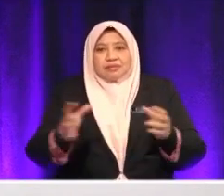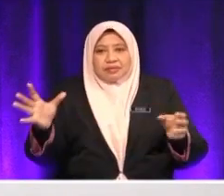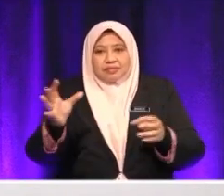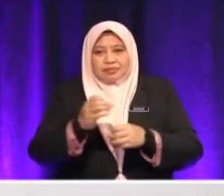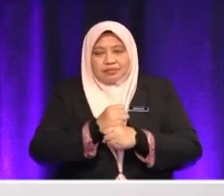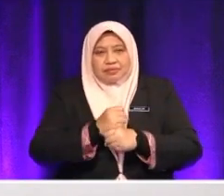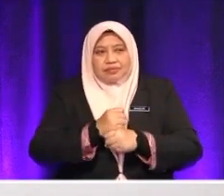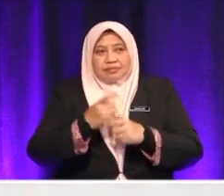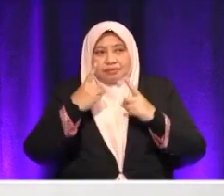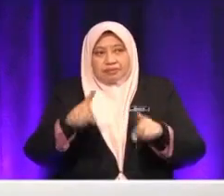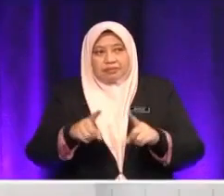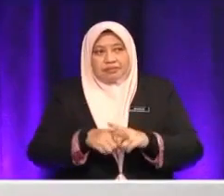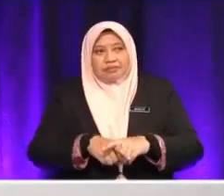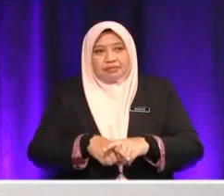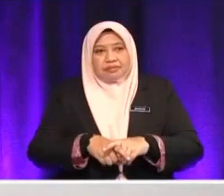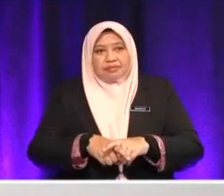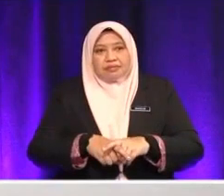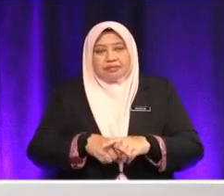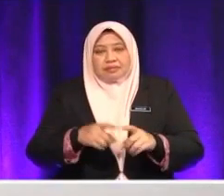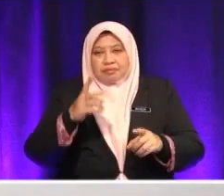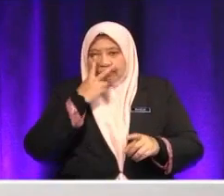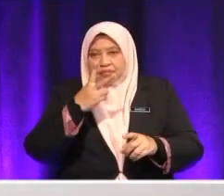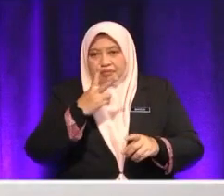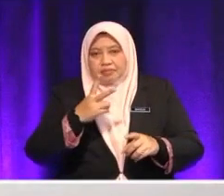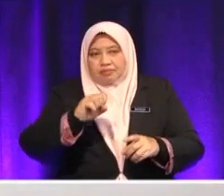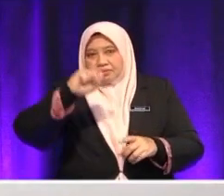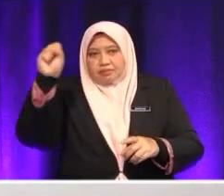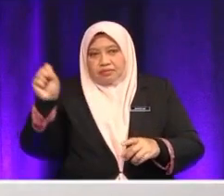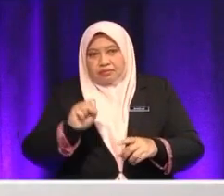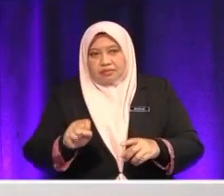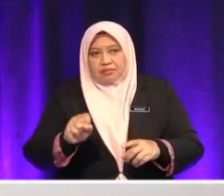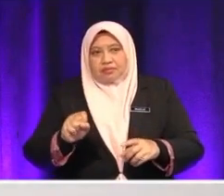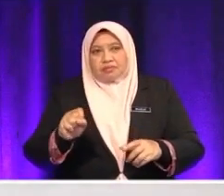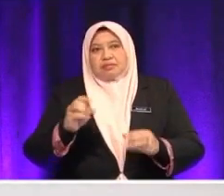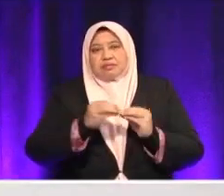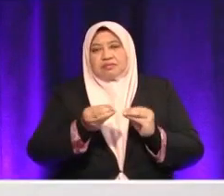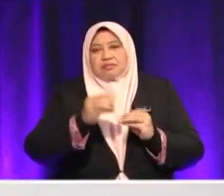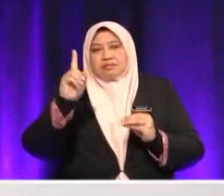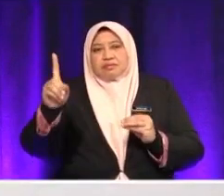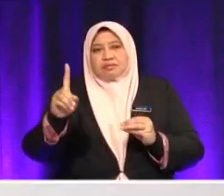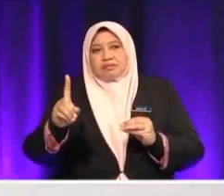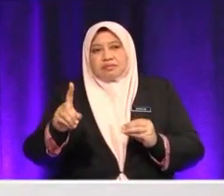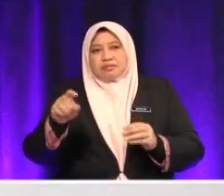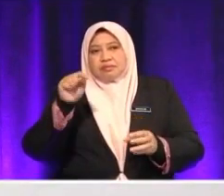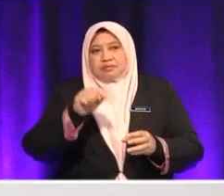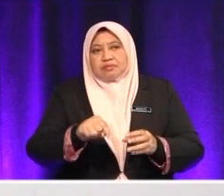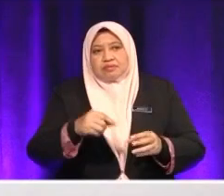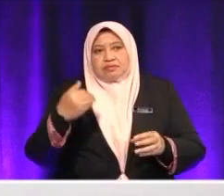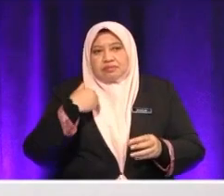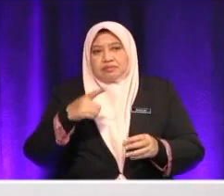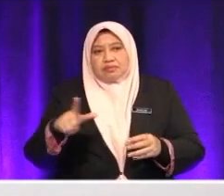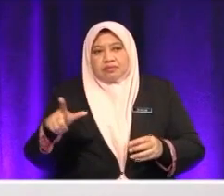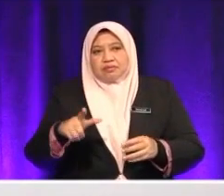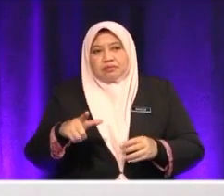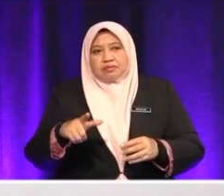Jadi kita lihat di sini oke kita tengok soalan numbo satu ini adalah kalau kita lihat